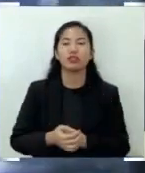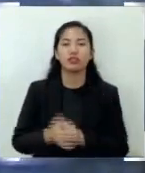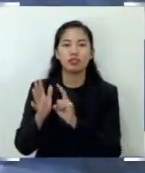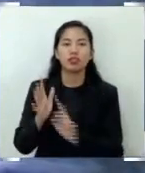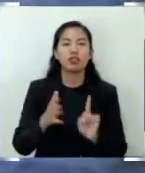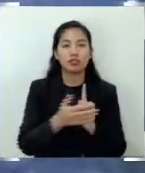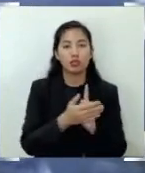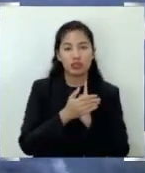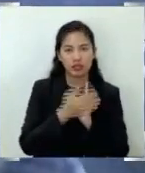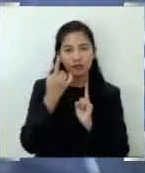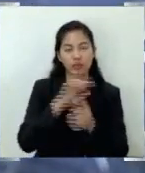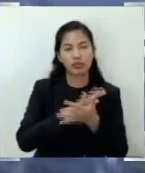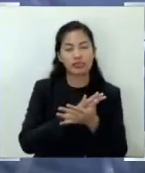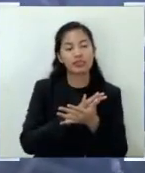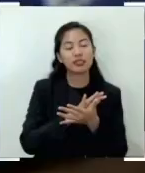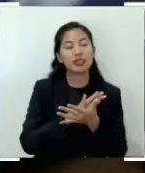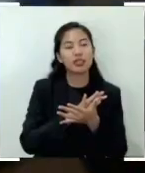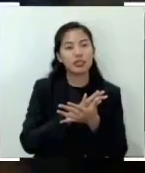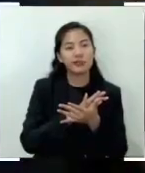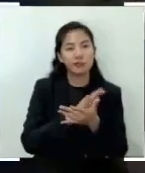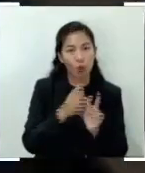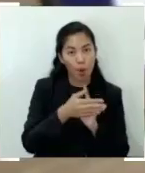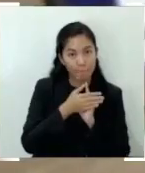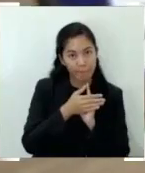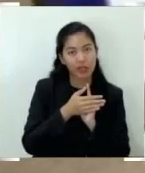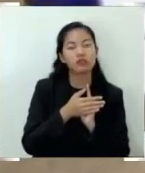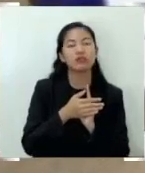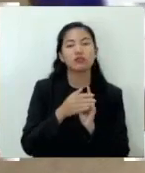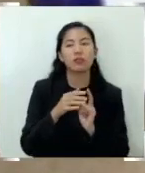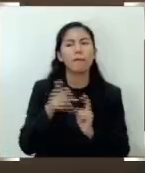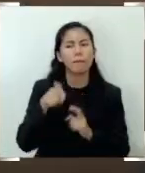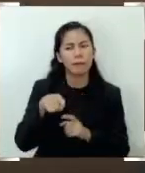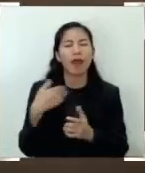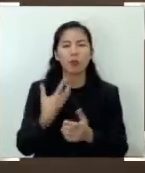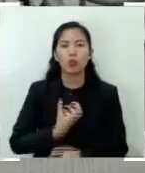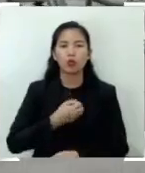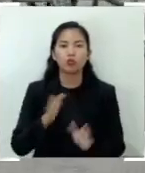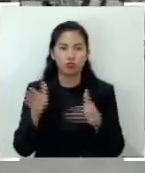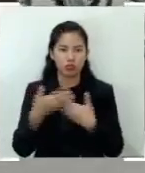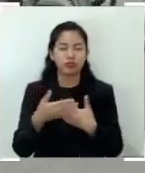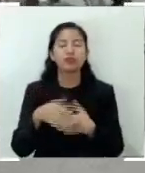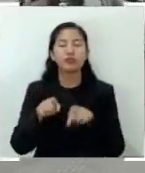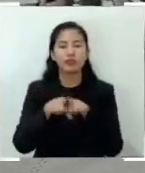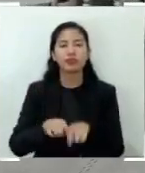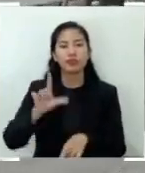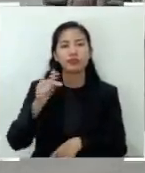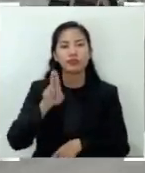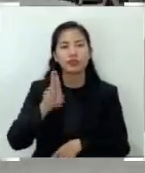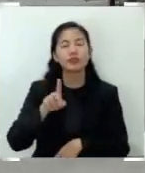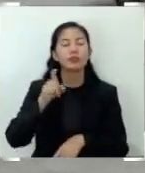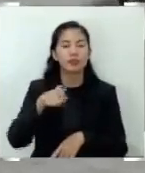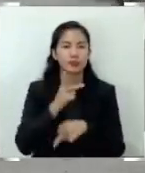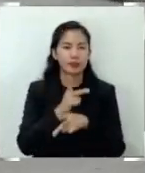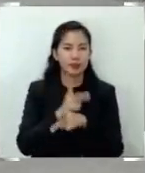may sarili siyang kwarto at banyo sa bahay. Dapat din siyang mabantayan ng LGU o healthcare provider. Kung walang sariling kwarto at banyo ang